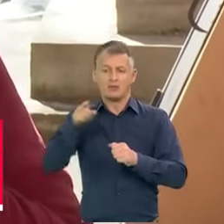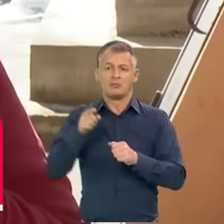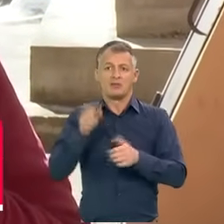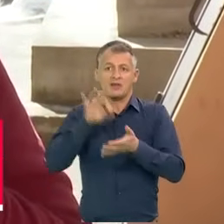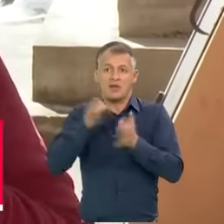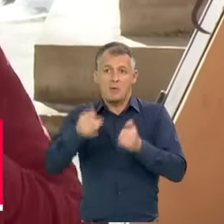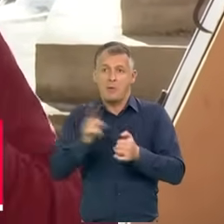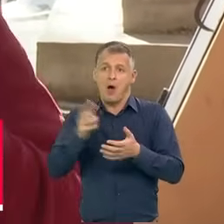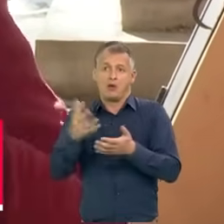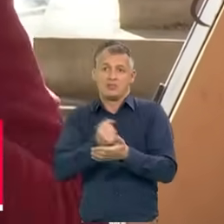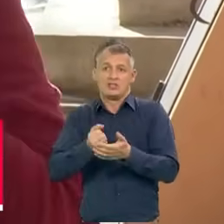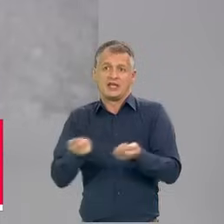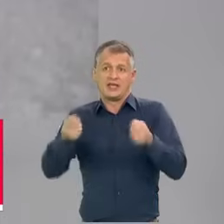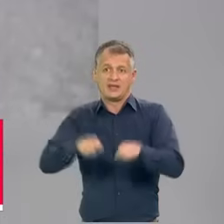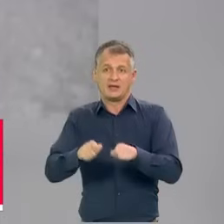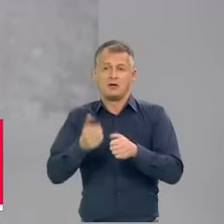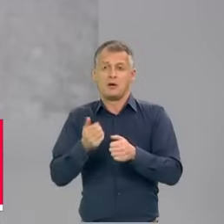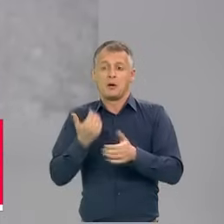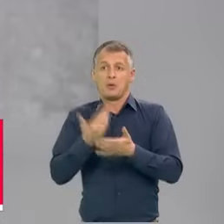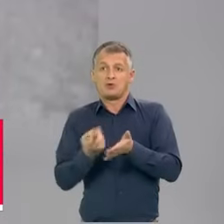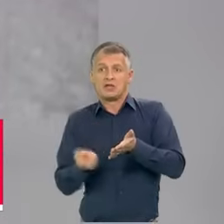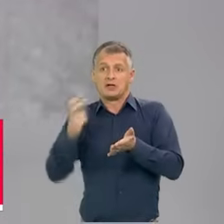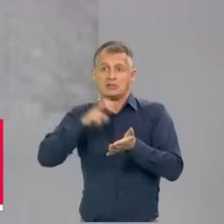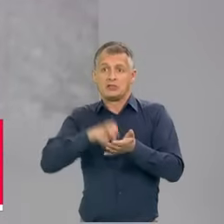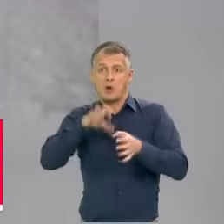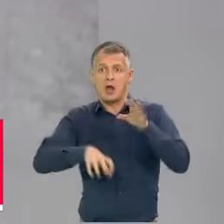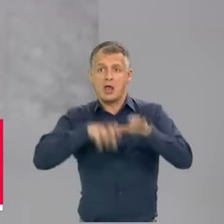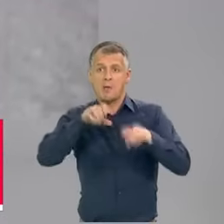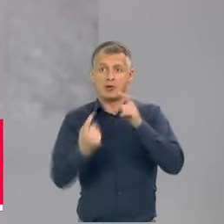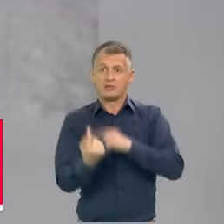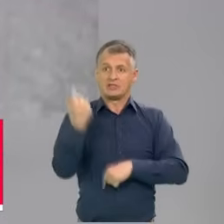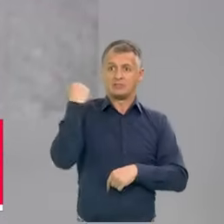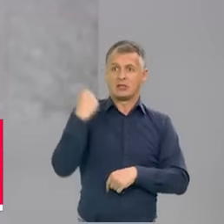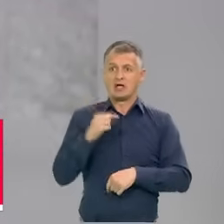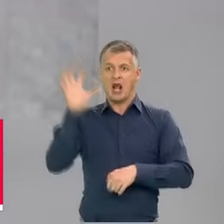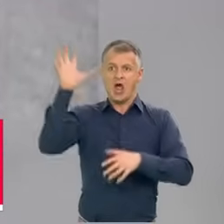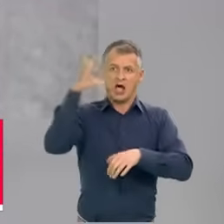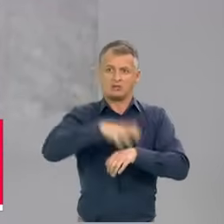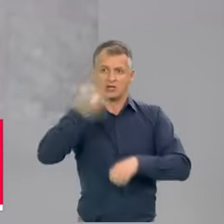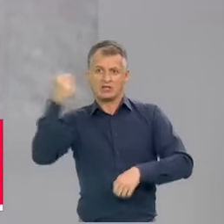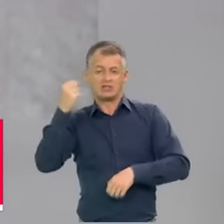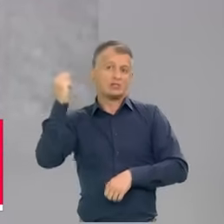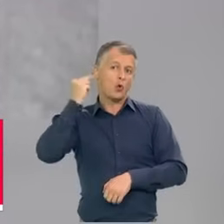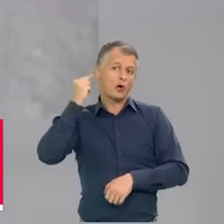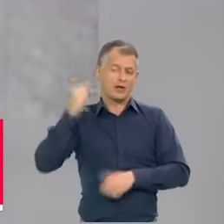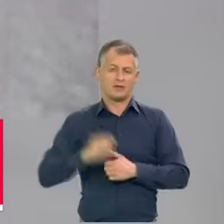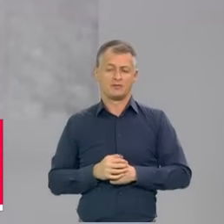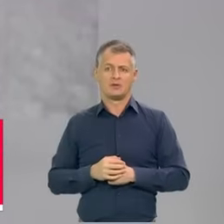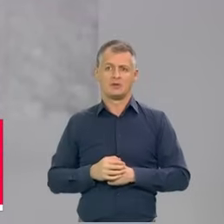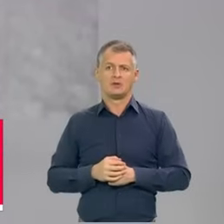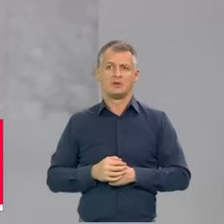le închidă pentru că s a trezit cu namila în spate și la sfâșiat Deci urechea e